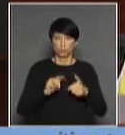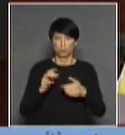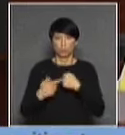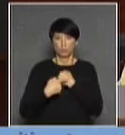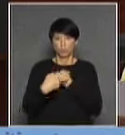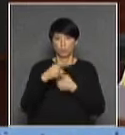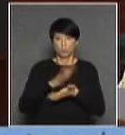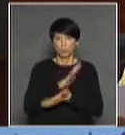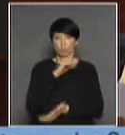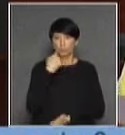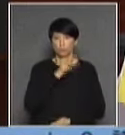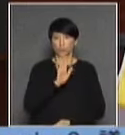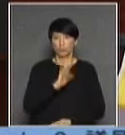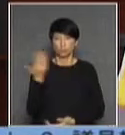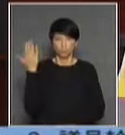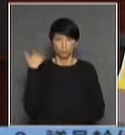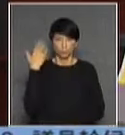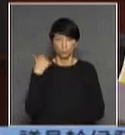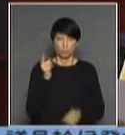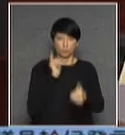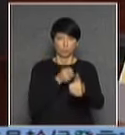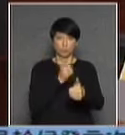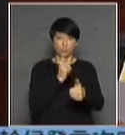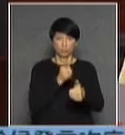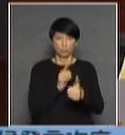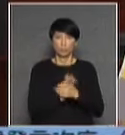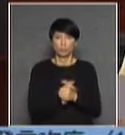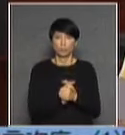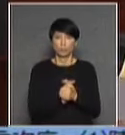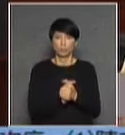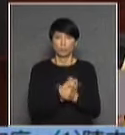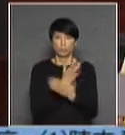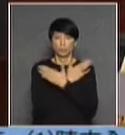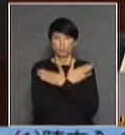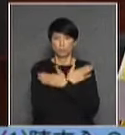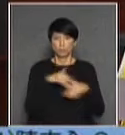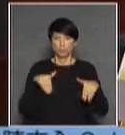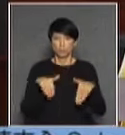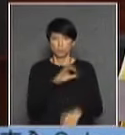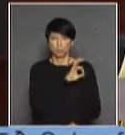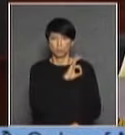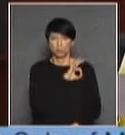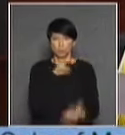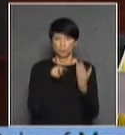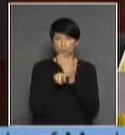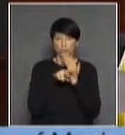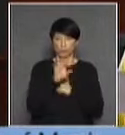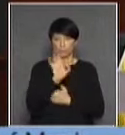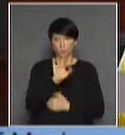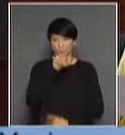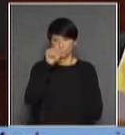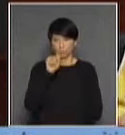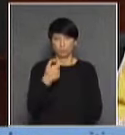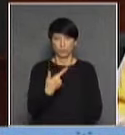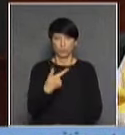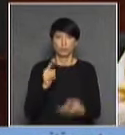席。过去我哋都曾经批评过爱协呢方面嘅欠缺透明度嘅问题。